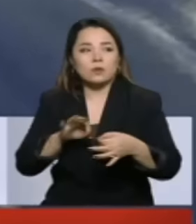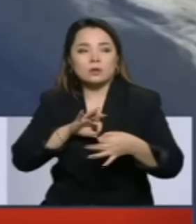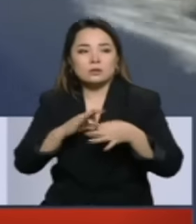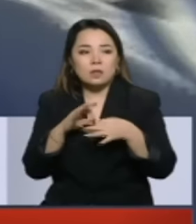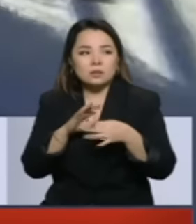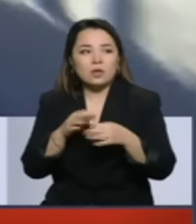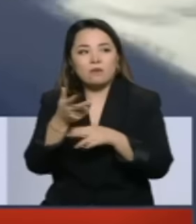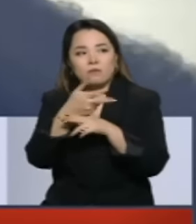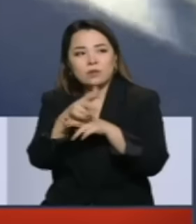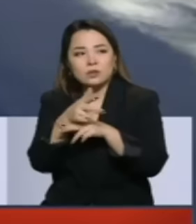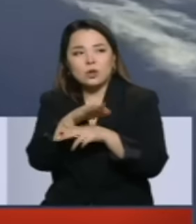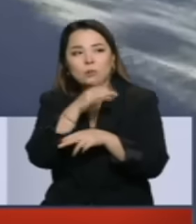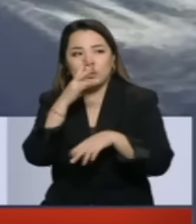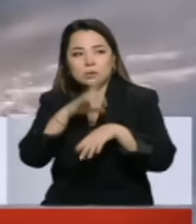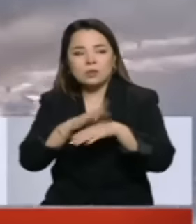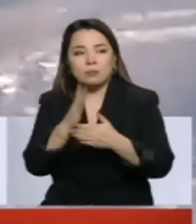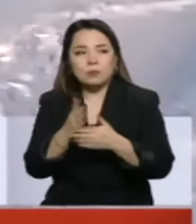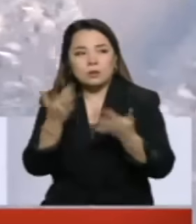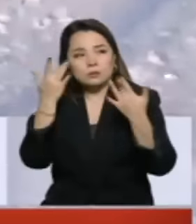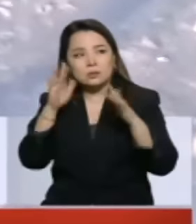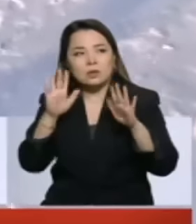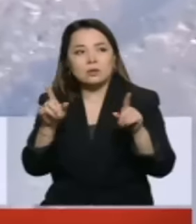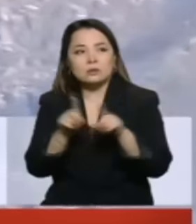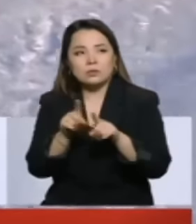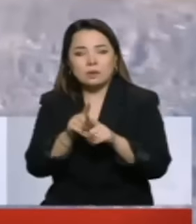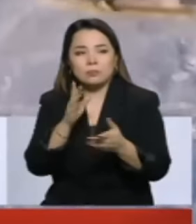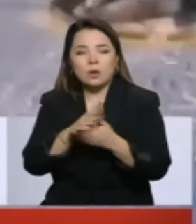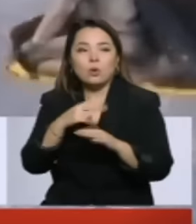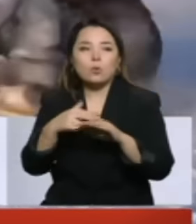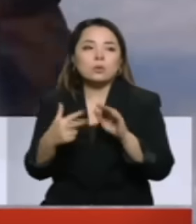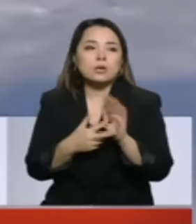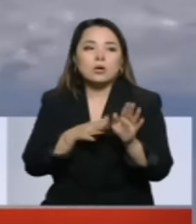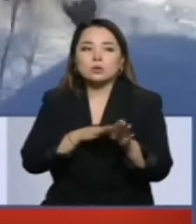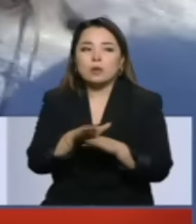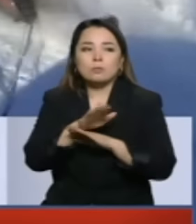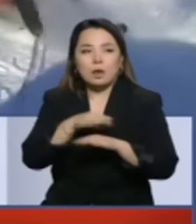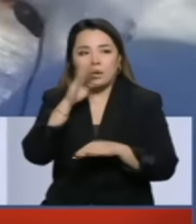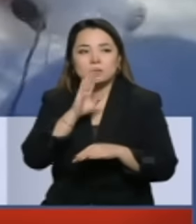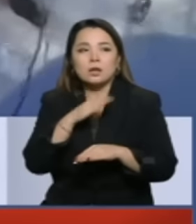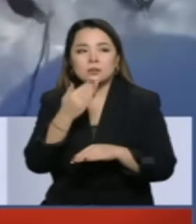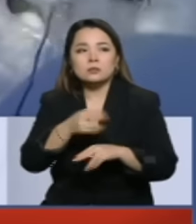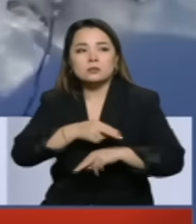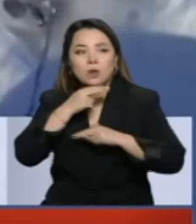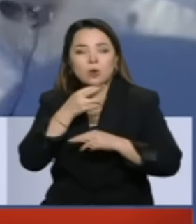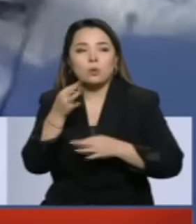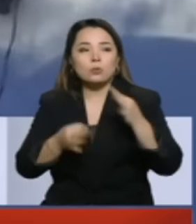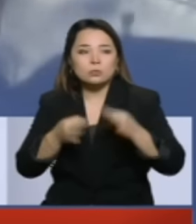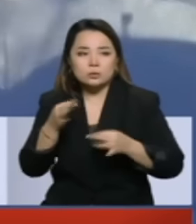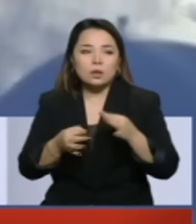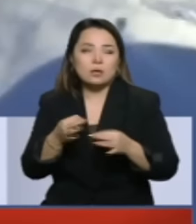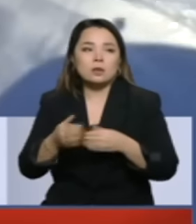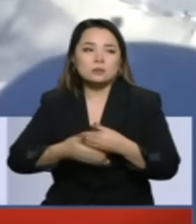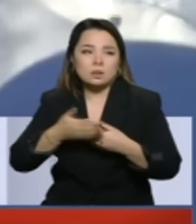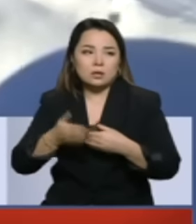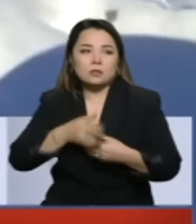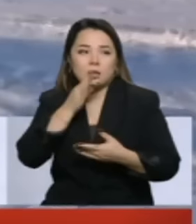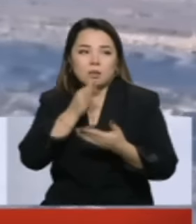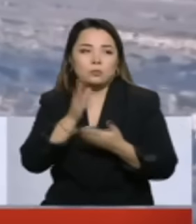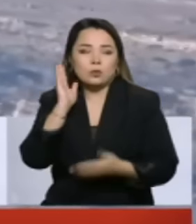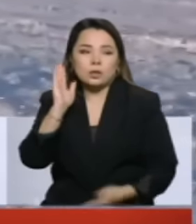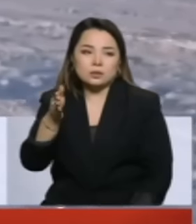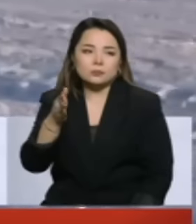ойнайтындар видеосы желілеп толып тұр. Қатер аяқ астынан енді кәмелетке толмаған балалардың ата-аналары қылмыстық не әкімшілік жауапқа тартылуы